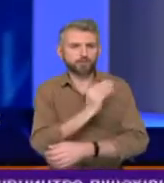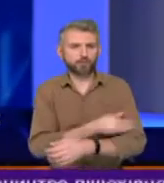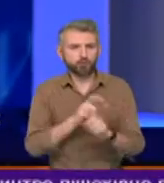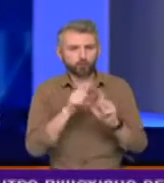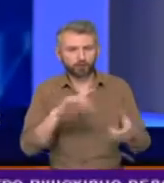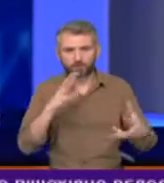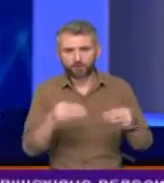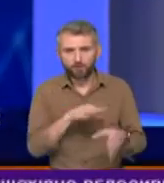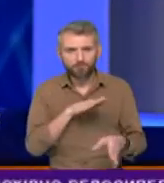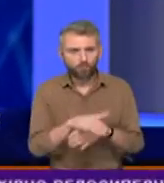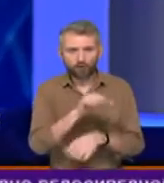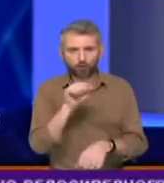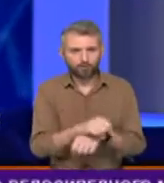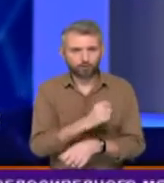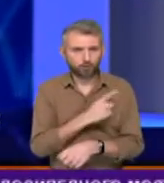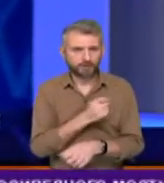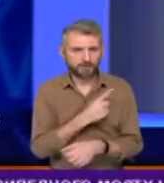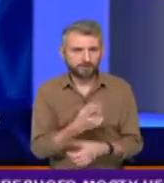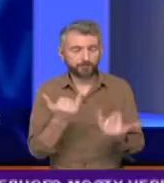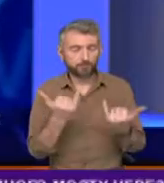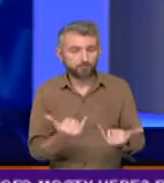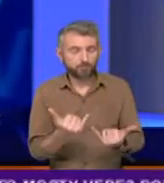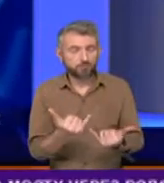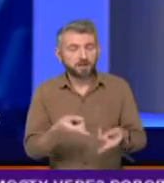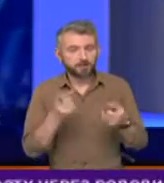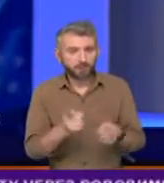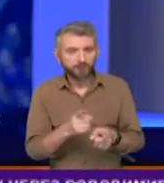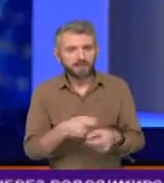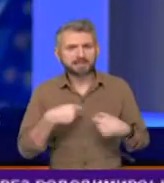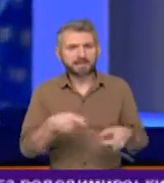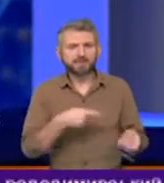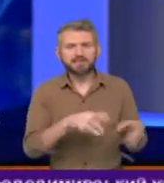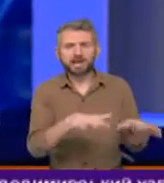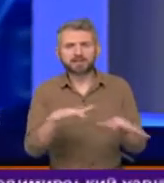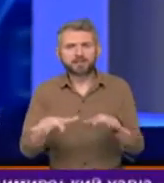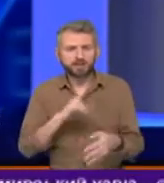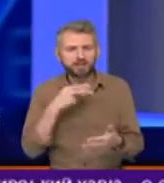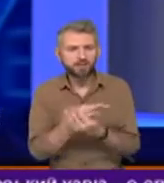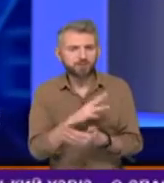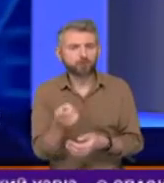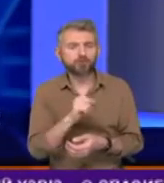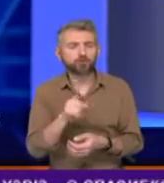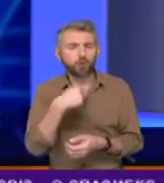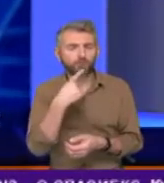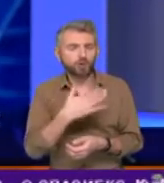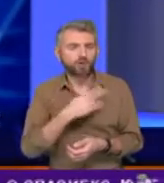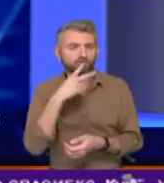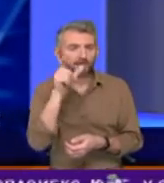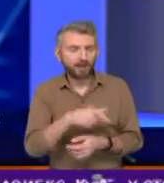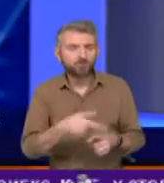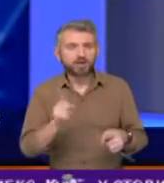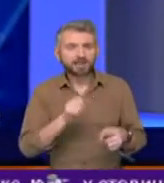це привело до повного колапсу Одеси. Тому, насправді, децентралізація не передбачає те, що про що говорить наш глядач, це